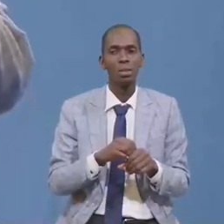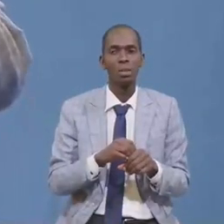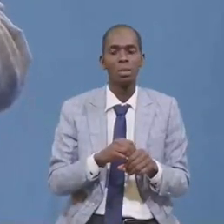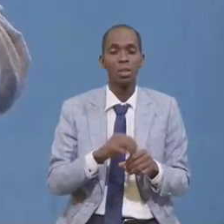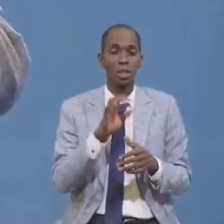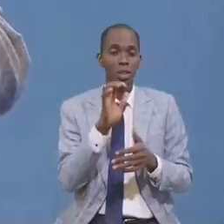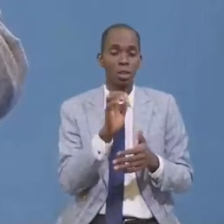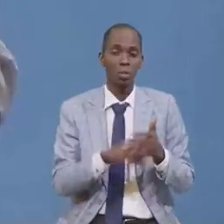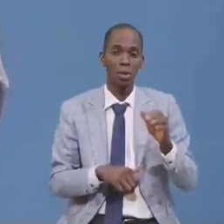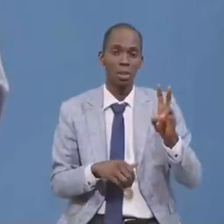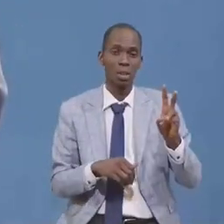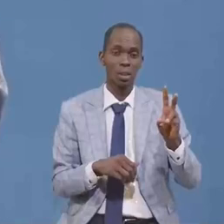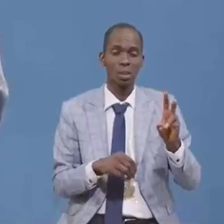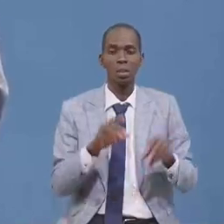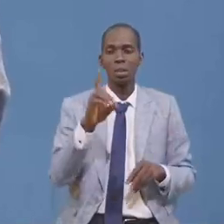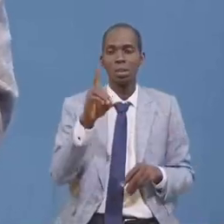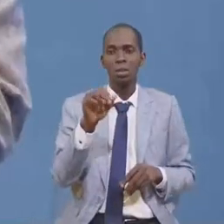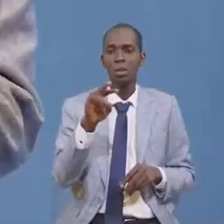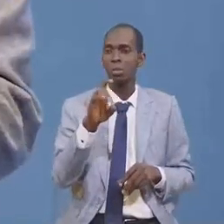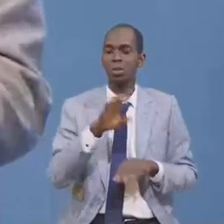Dans le chapitre 16, il ne savait pas pourquoi.